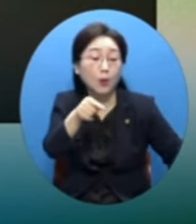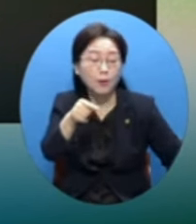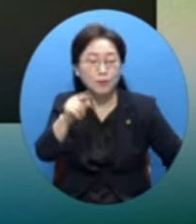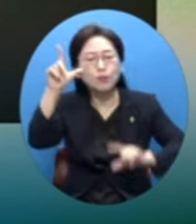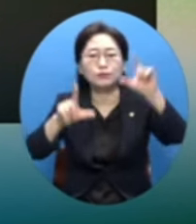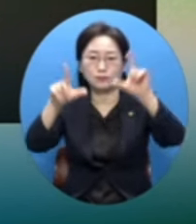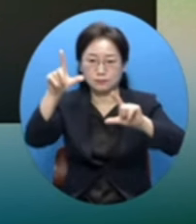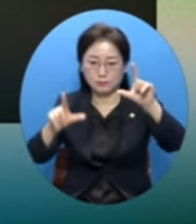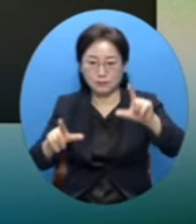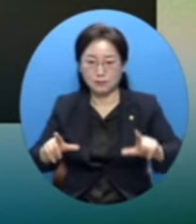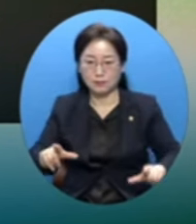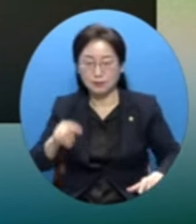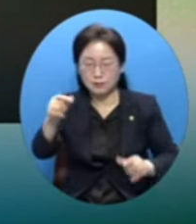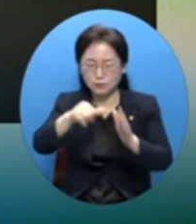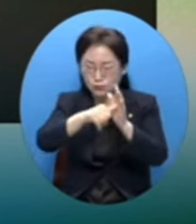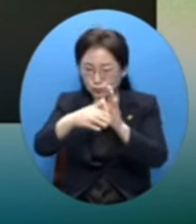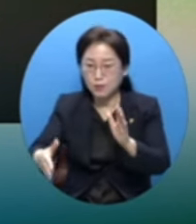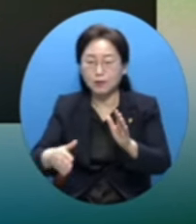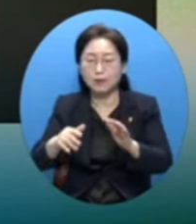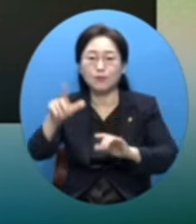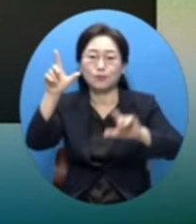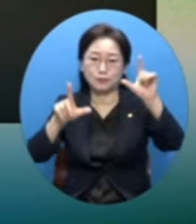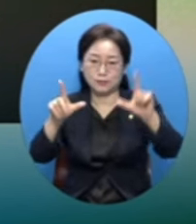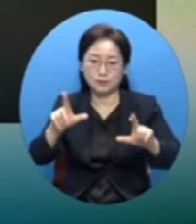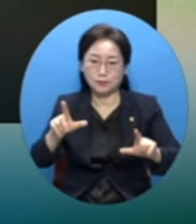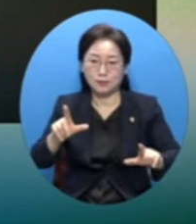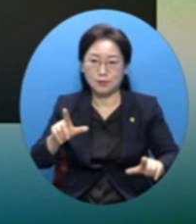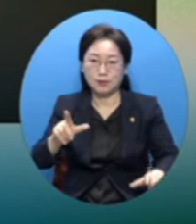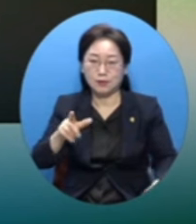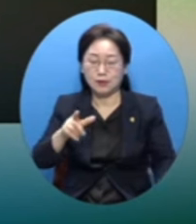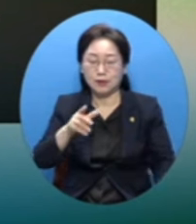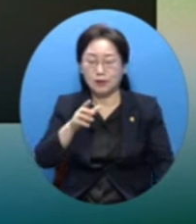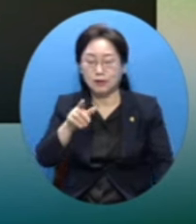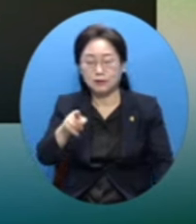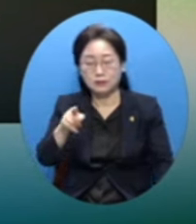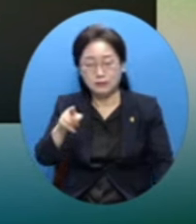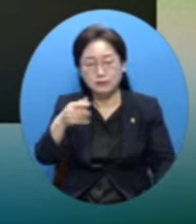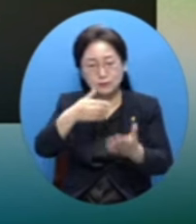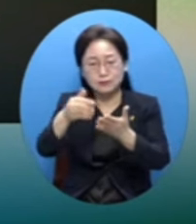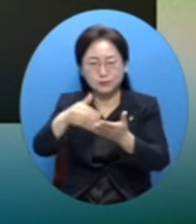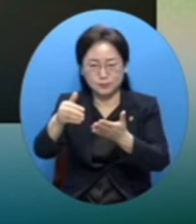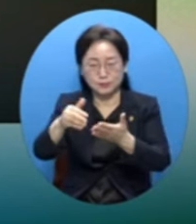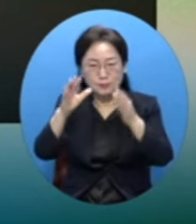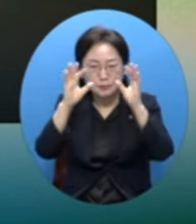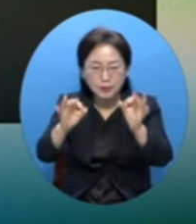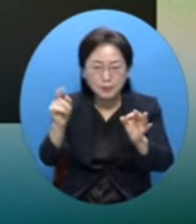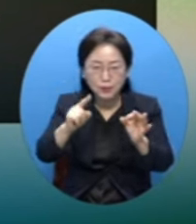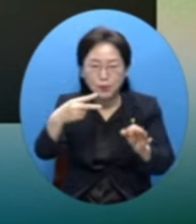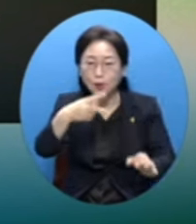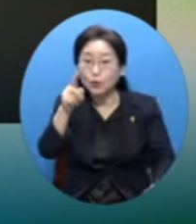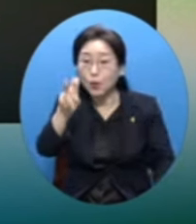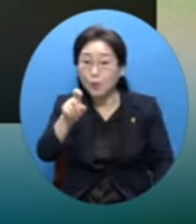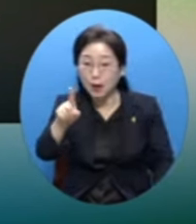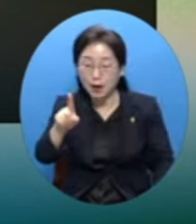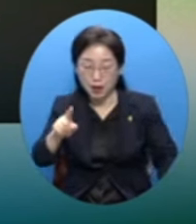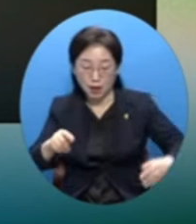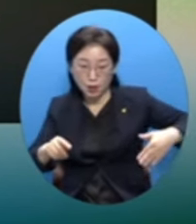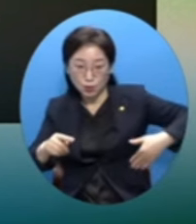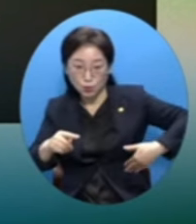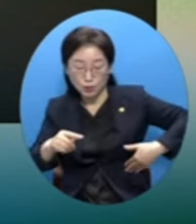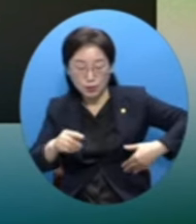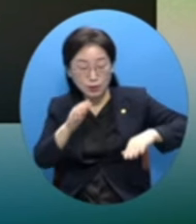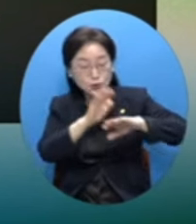명화가 많은 사람들이 도마의 모습을 떠올리게 했습니다. 이 그림에서 보듯이 도마는 예수님 옆구리에 손을 넣어